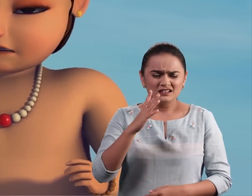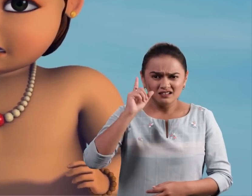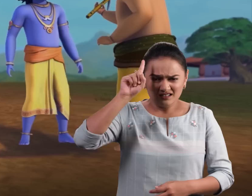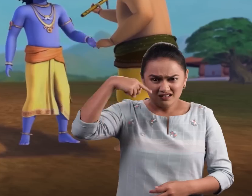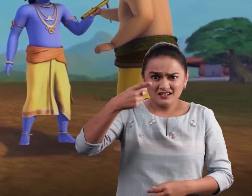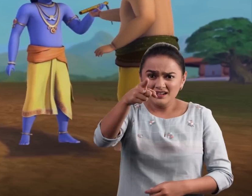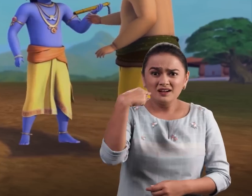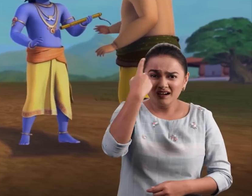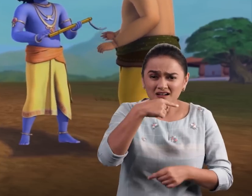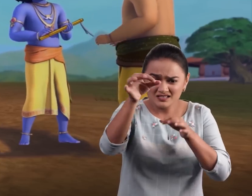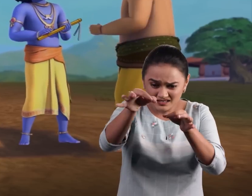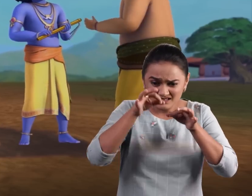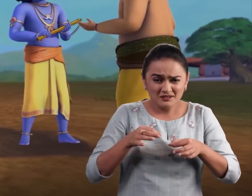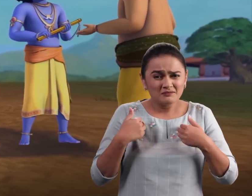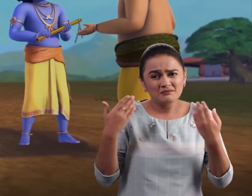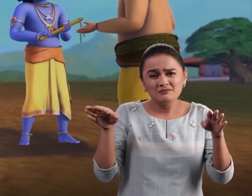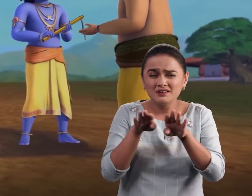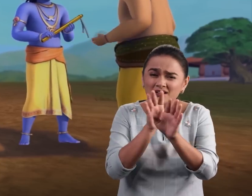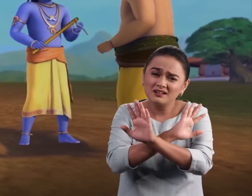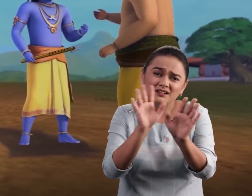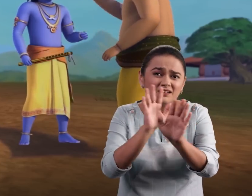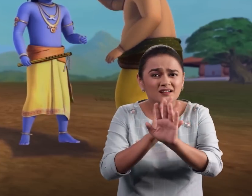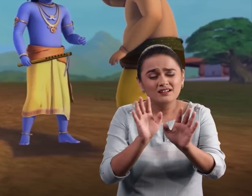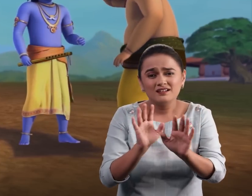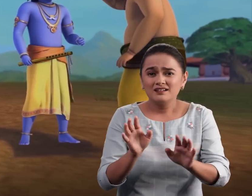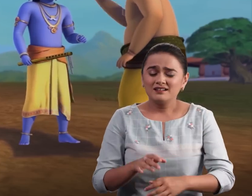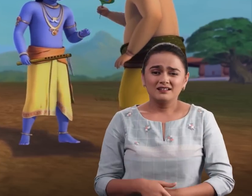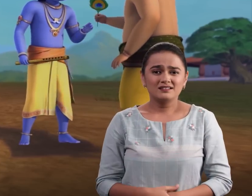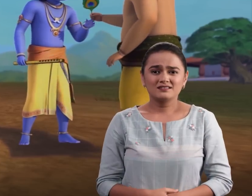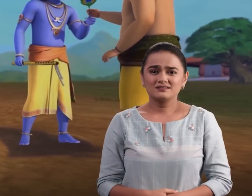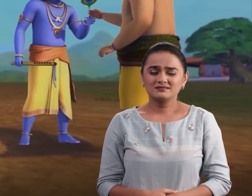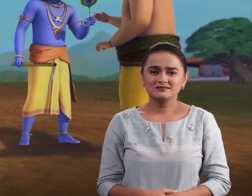मैं अब कभी भी तुम्हारा रूप नहीं धरूंगा कृष्णा,